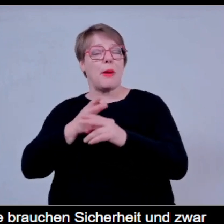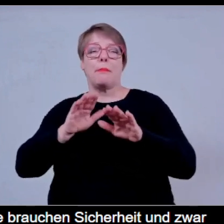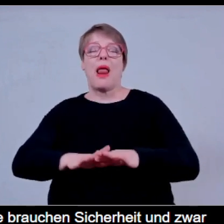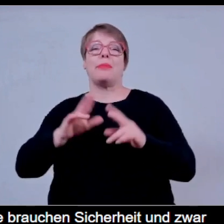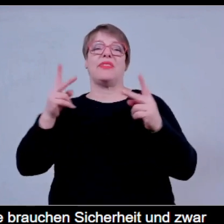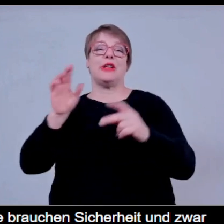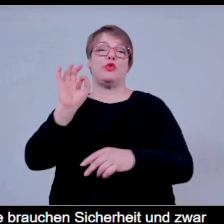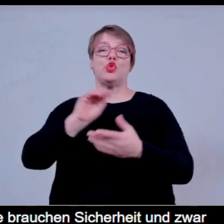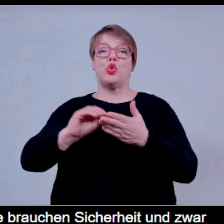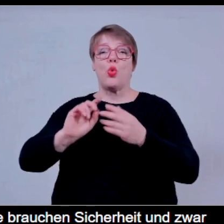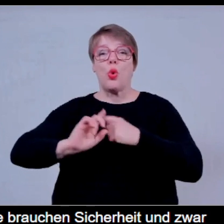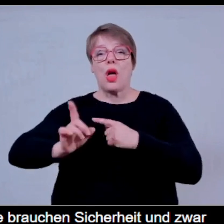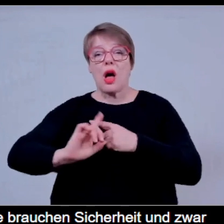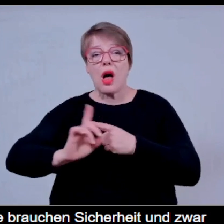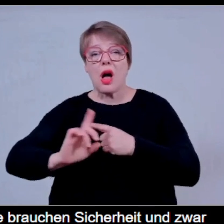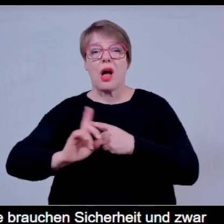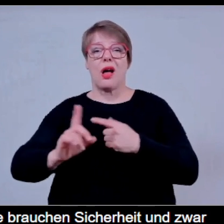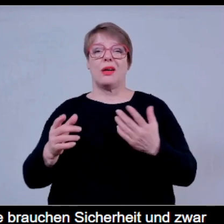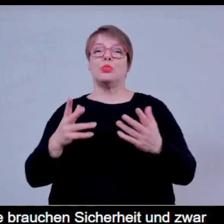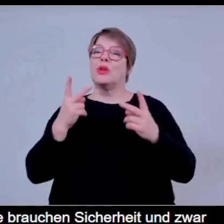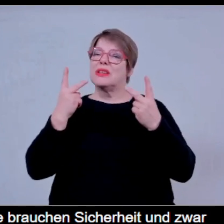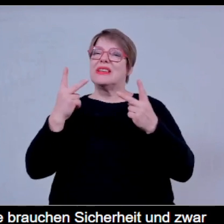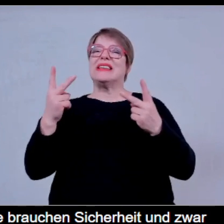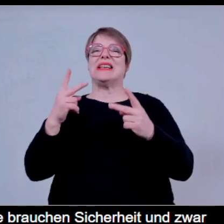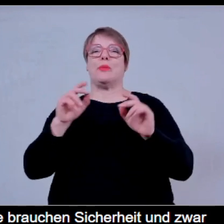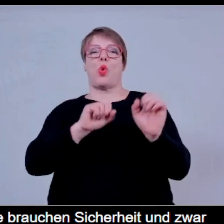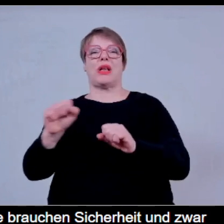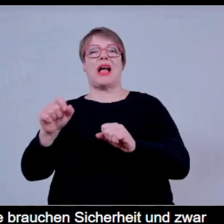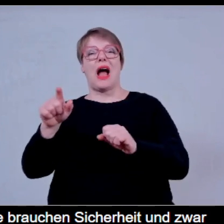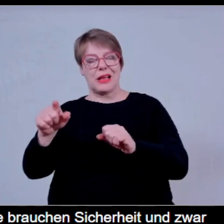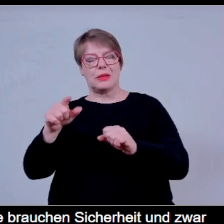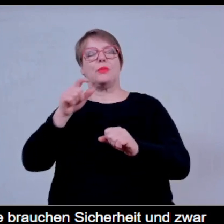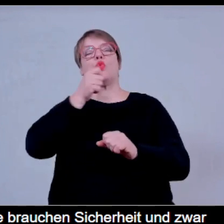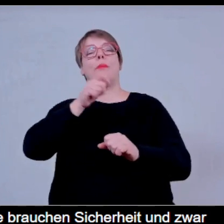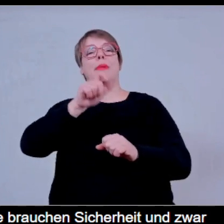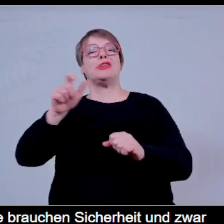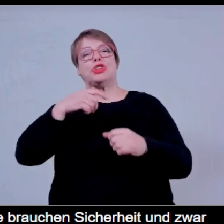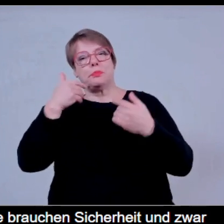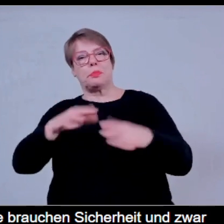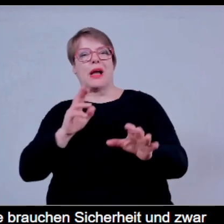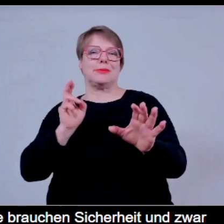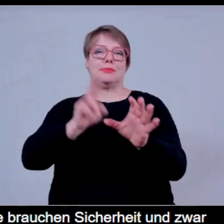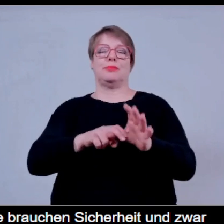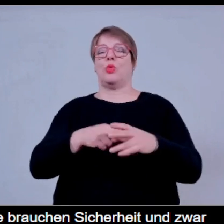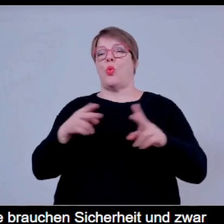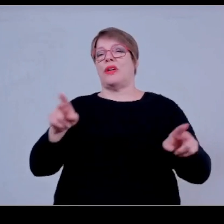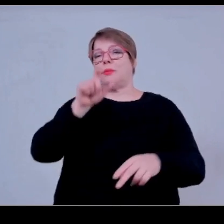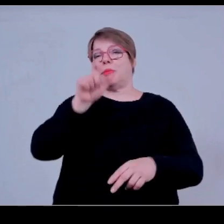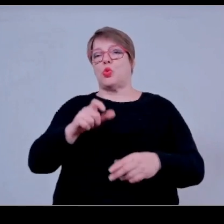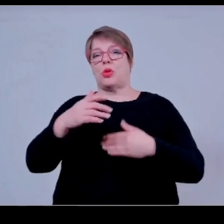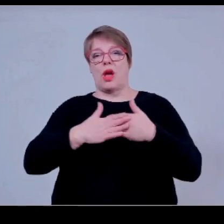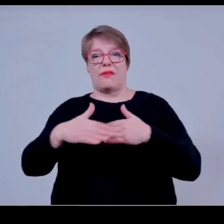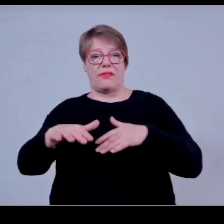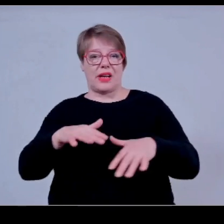Miesbach und der südliche Landkreis Bad Tölz, Wolf-Ratzhausen. Beim VGN die Städte Hof und Coburg, die Landkreise Hof, Coburg,